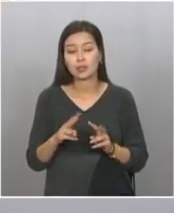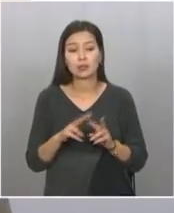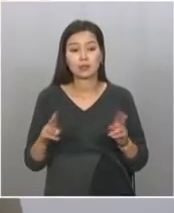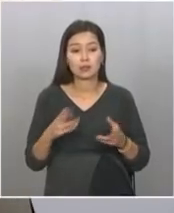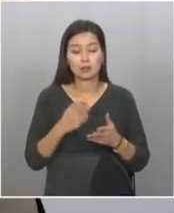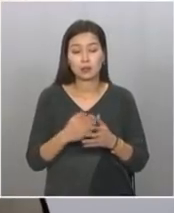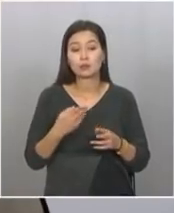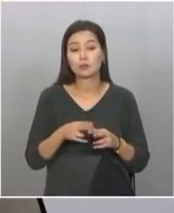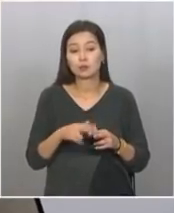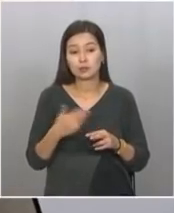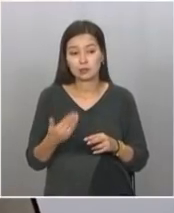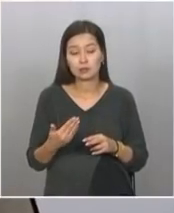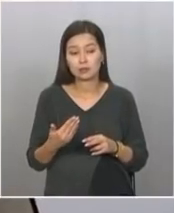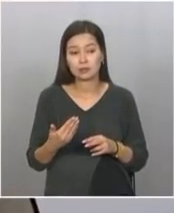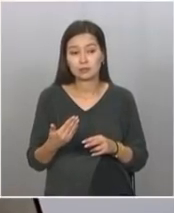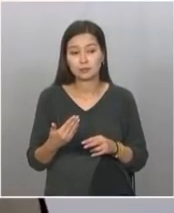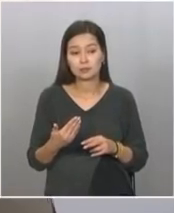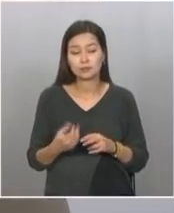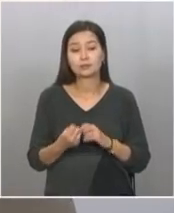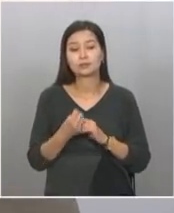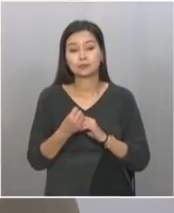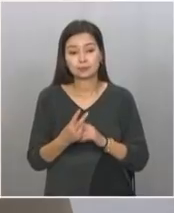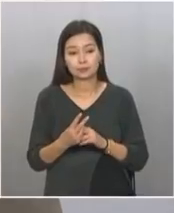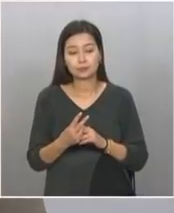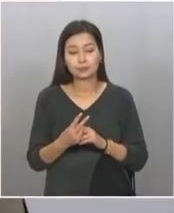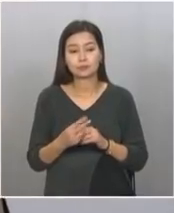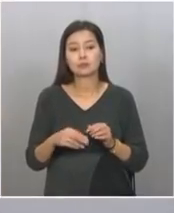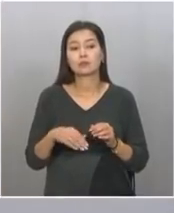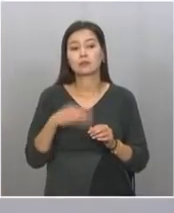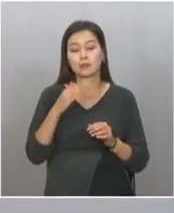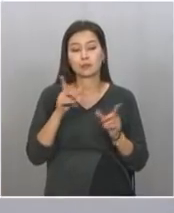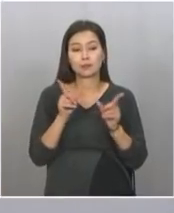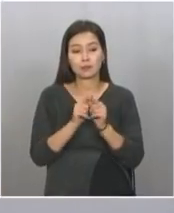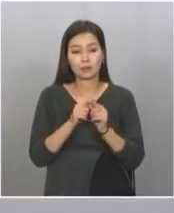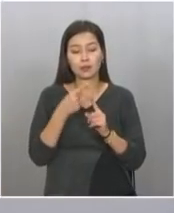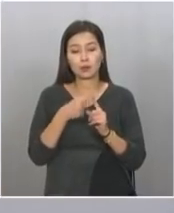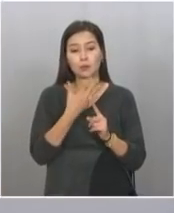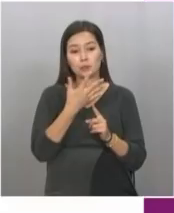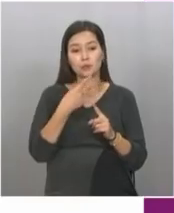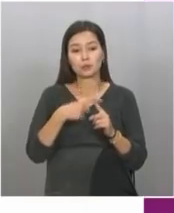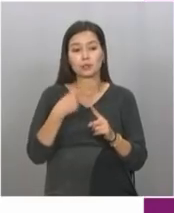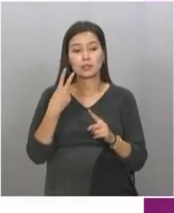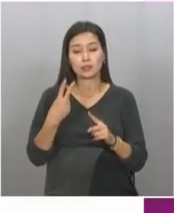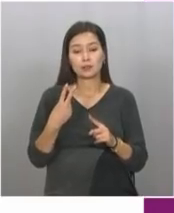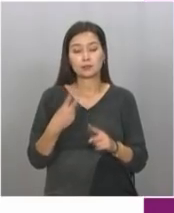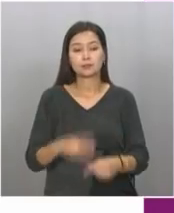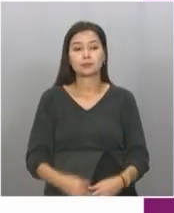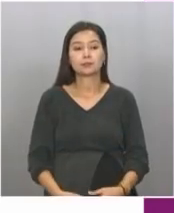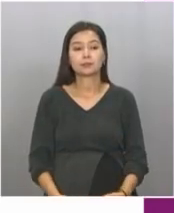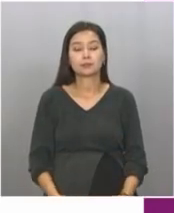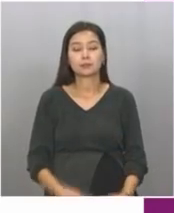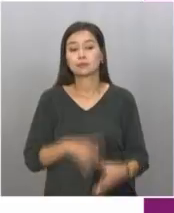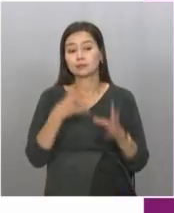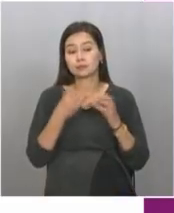тұр. Сондықтан оны қалдырамыз да, алымдарын қосамыз. Яғни 5 пен 2-нің қосындысы.